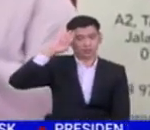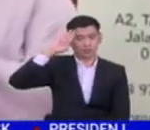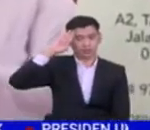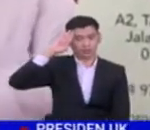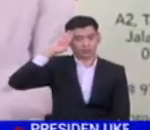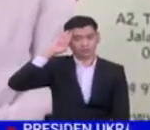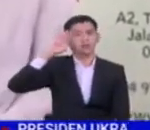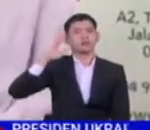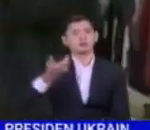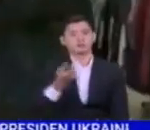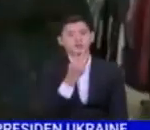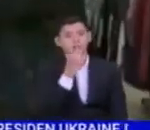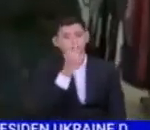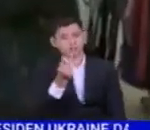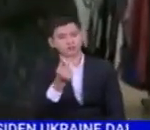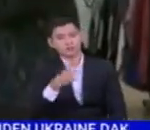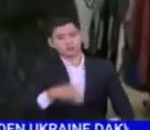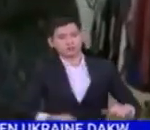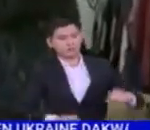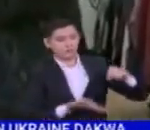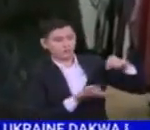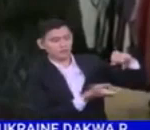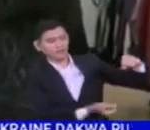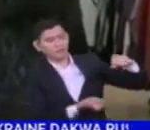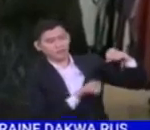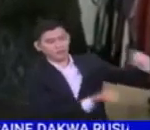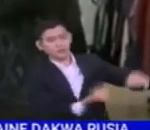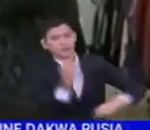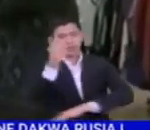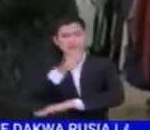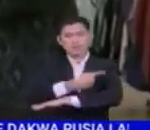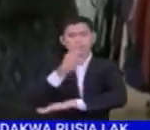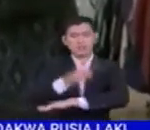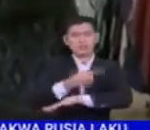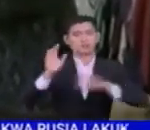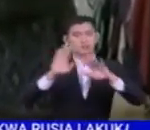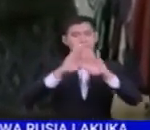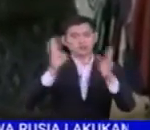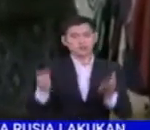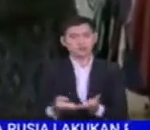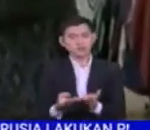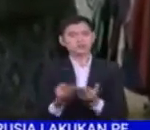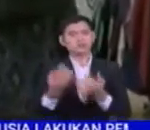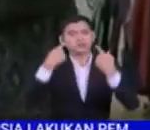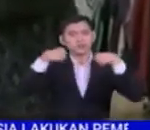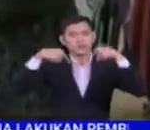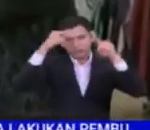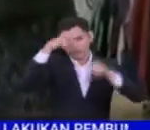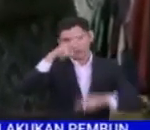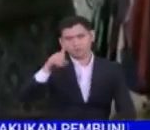berkenan menyaksikan penyerahan cek oleh hari-hari bumijaya sedang berharap kepada Maps